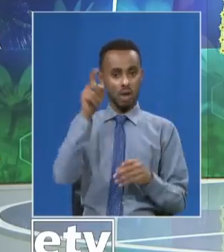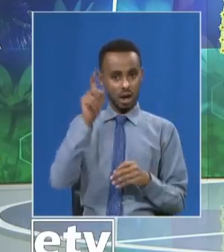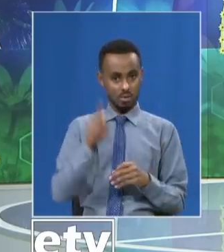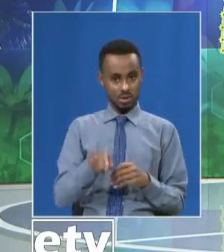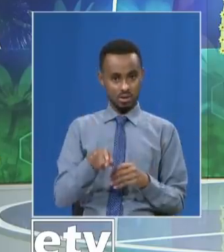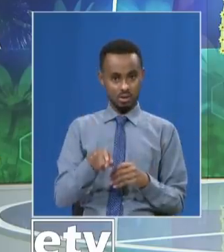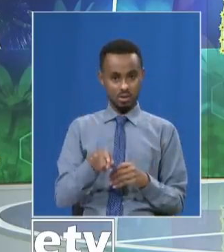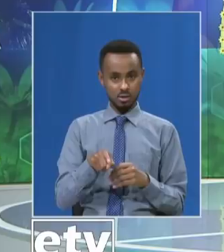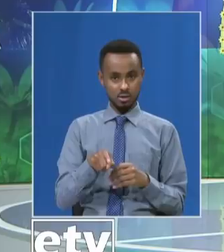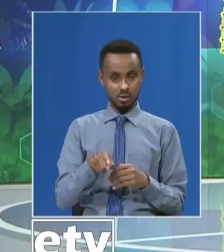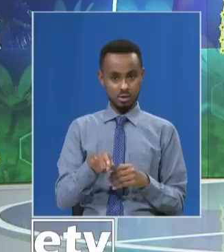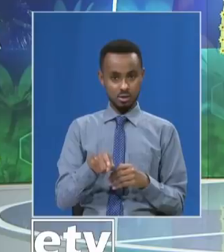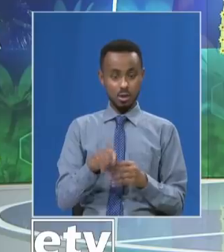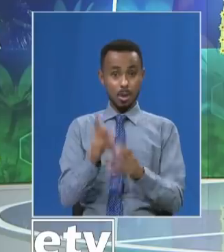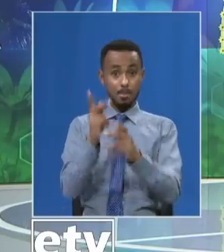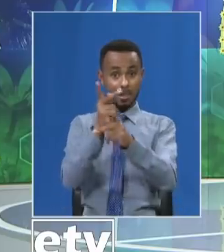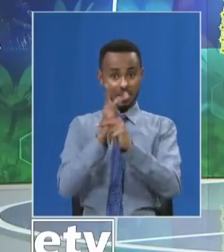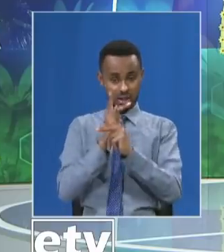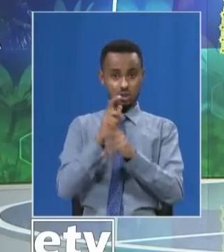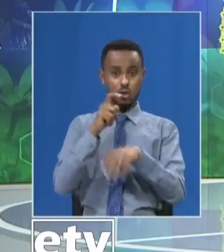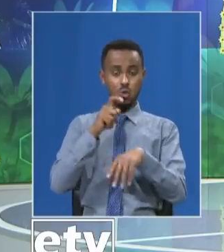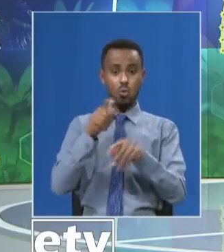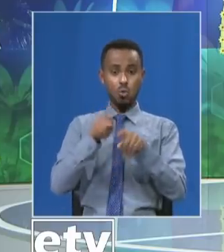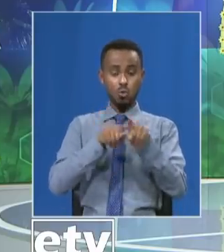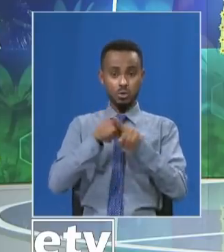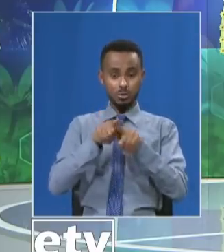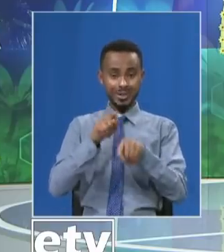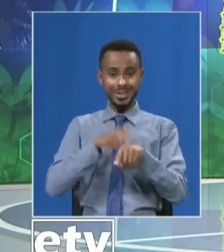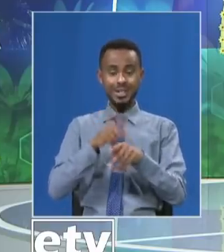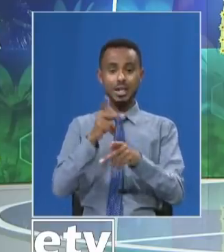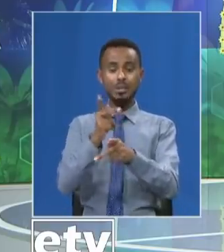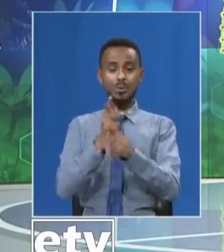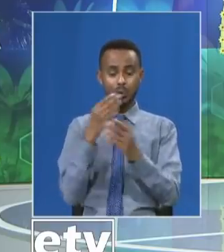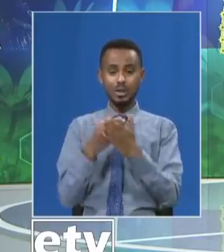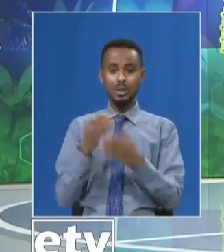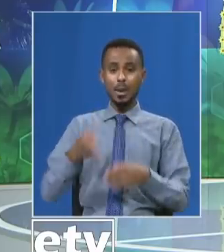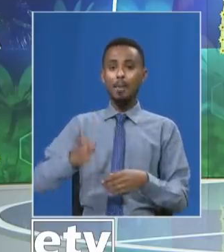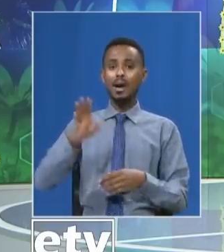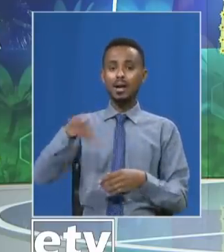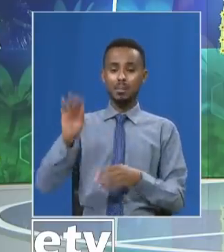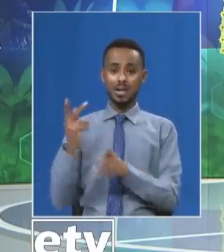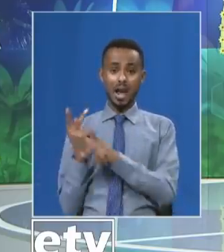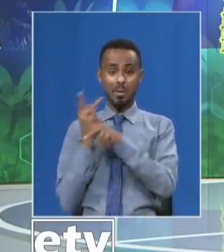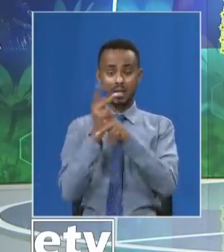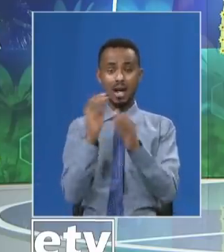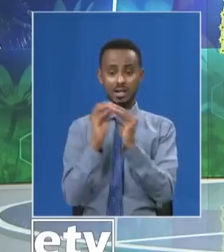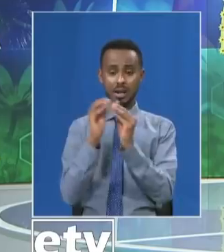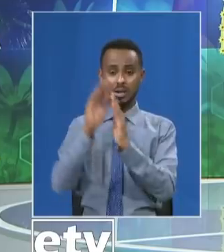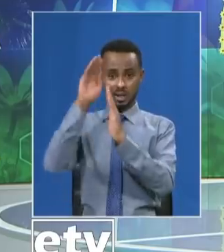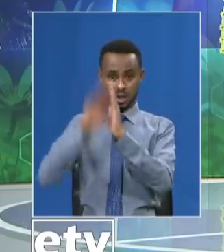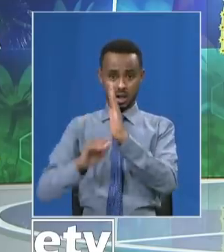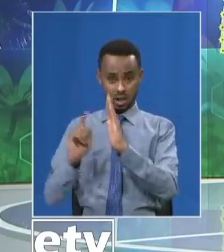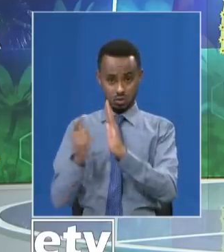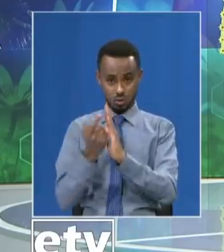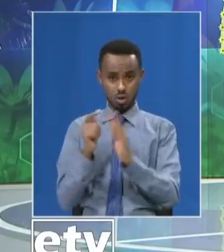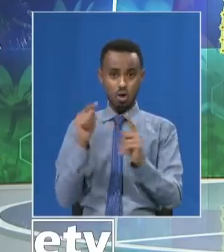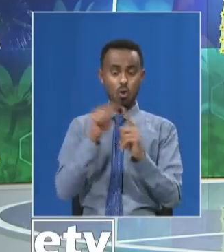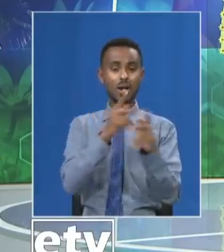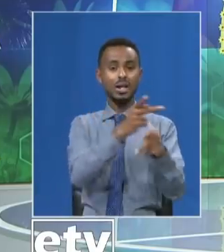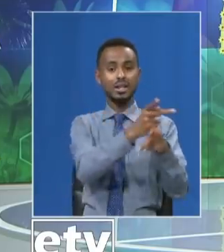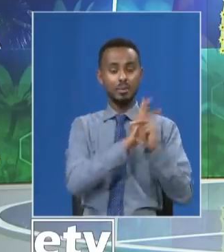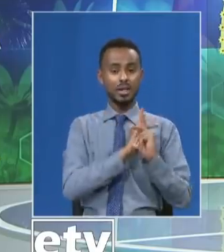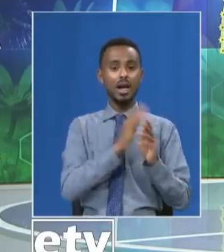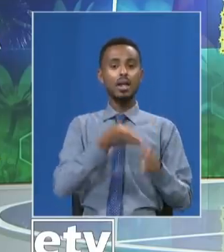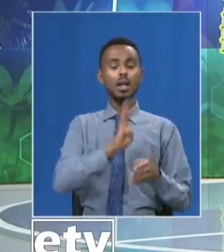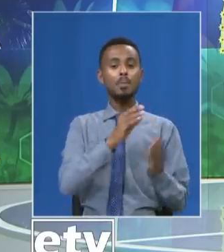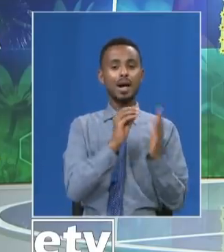አለበት። በብድር ውል ጊዜ የብድሩ ገንዘብ ባንክ ከመገኝ ያበዳሪ ሂሳብ ተቀናሽ ሆኖ ወደ ተበዳሪ